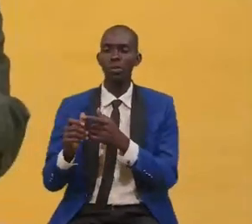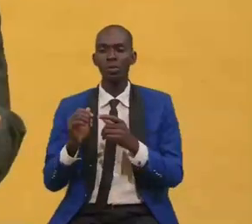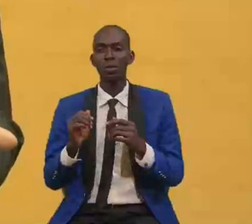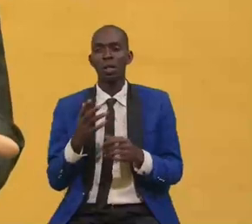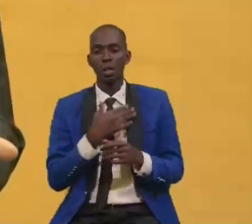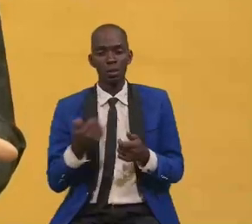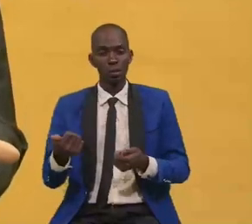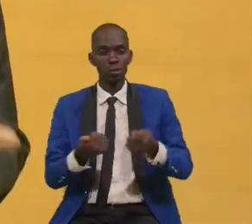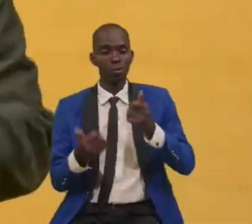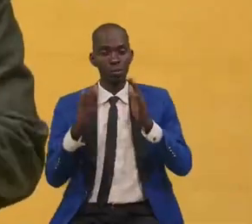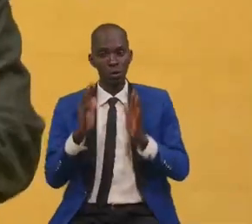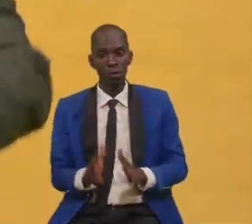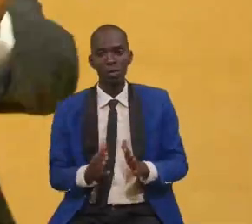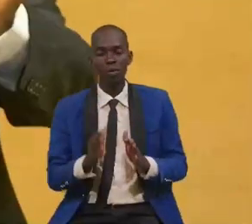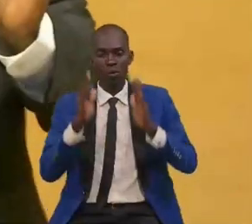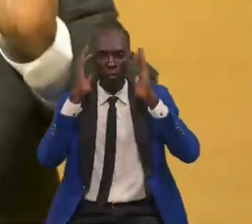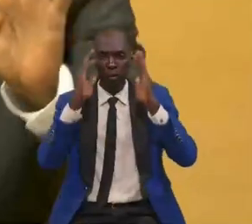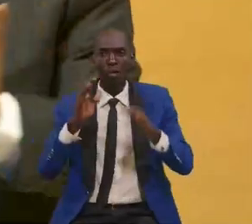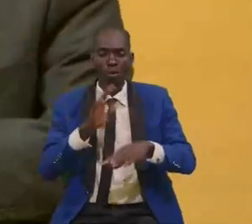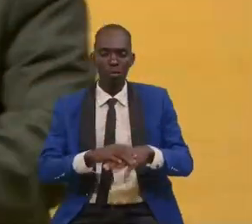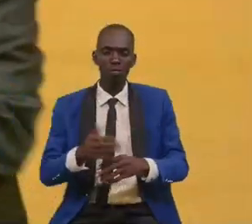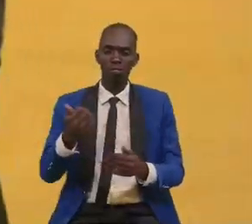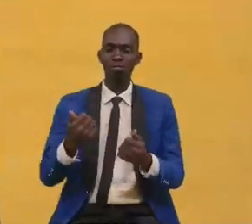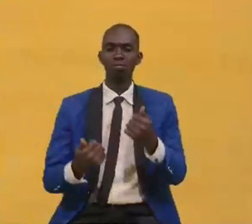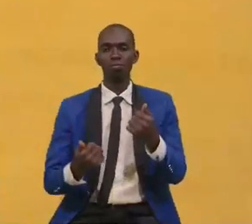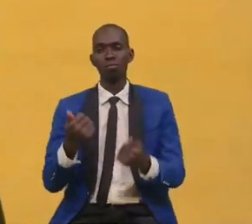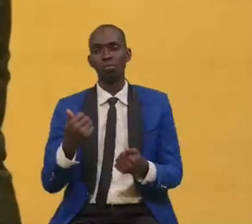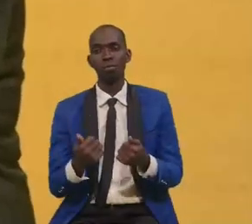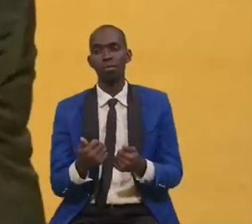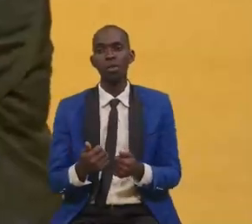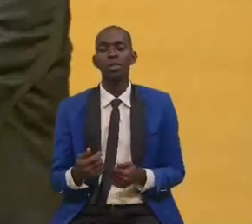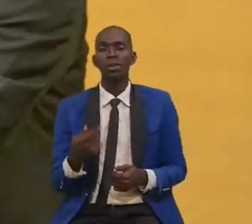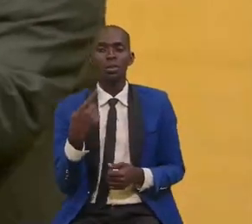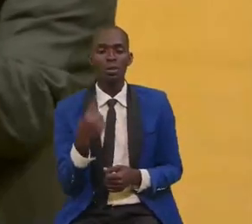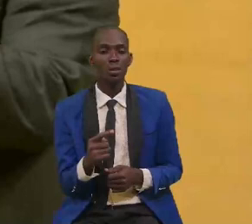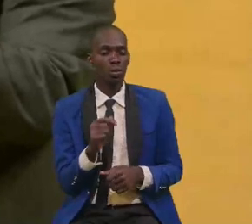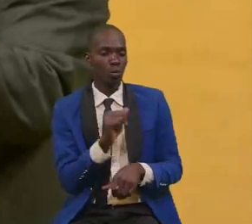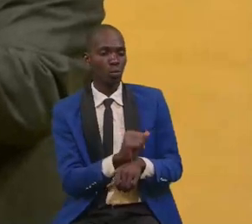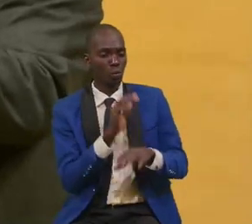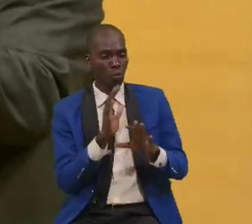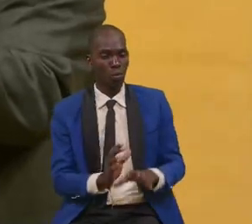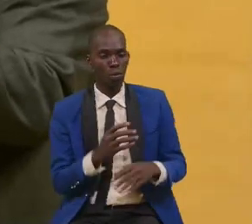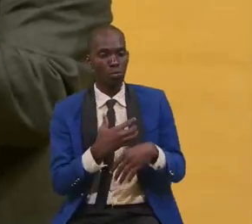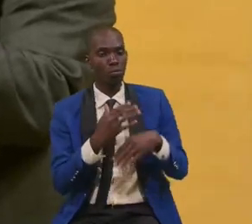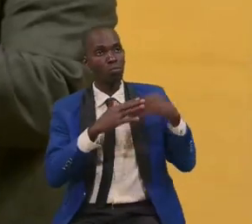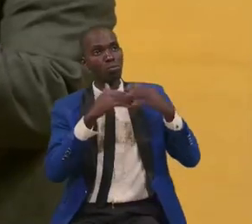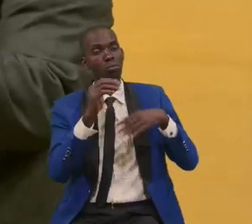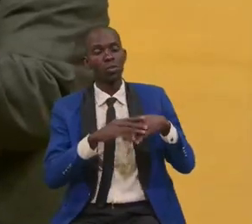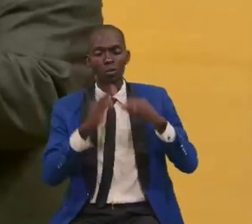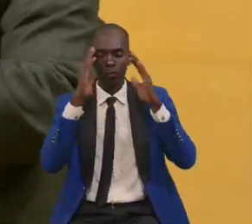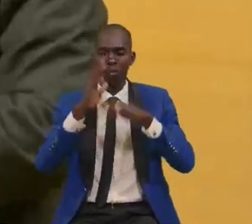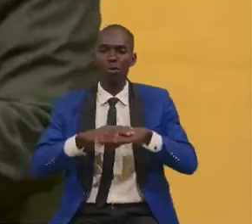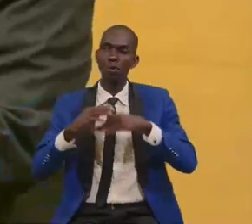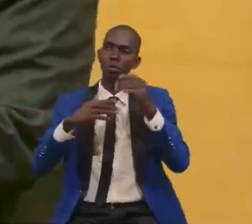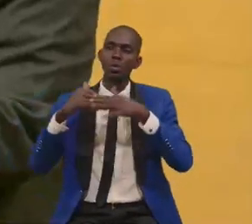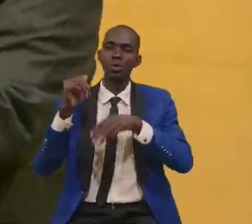Les chauffeurs professionnels se concentrent sur la conduite. Les ouvriers de construction se concentrent sur la concentration. Et